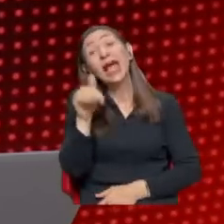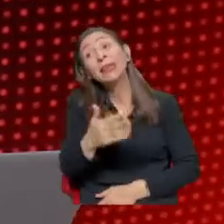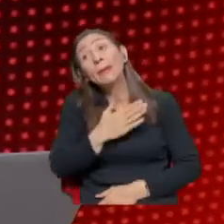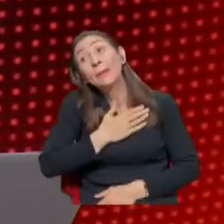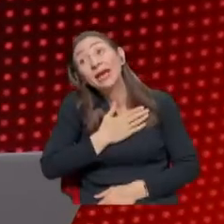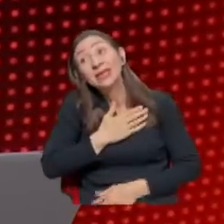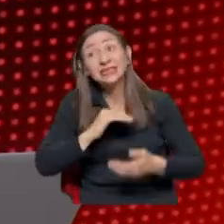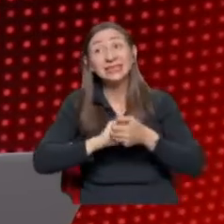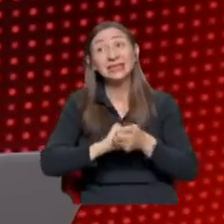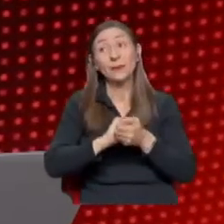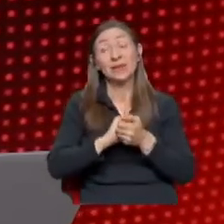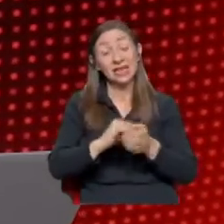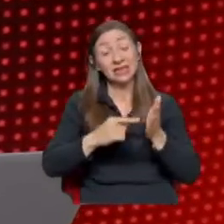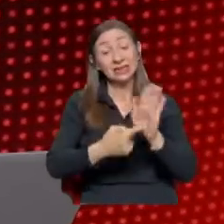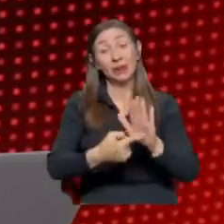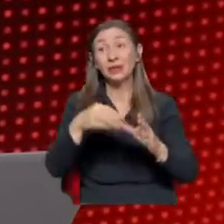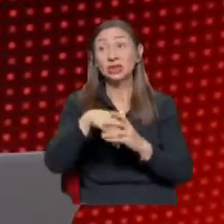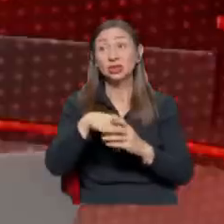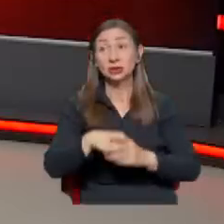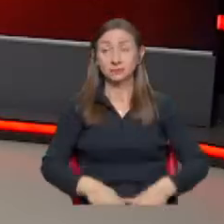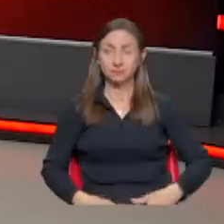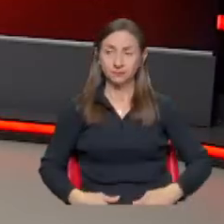bana. Samimiyetini kanıtlamak adına.